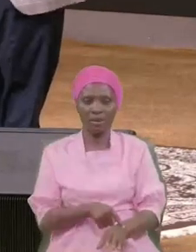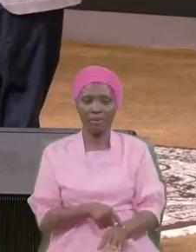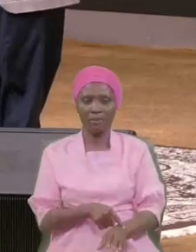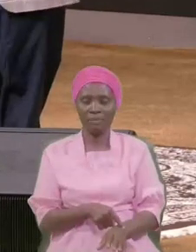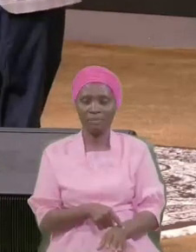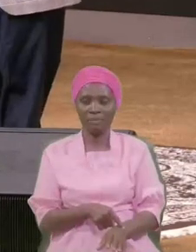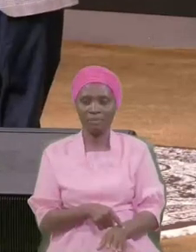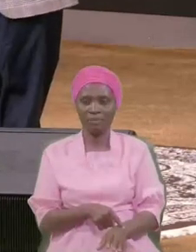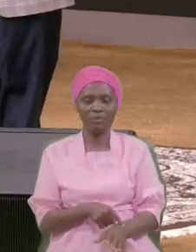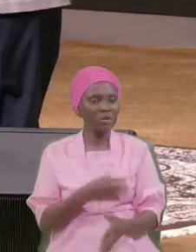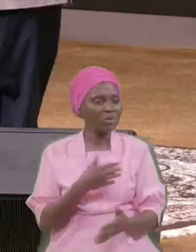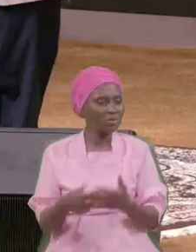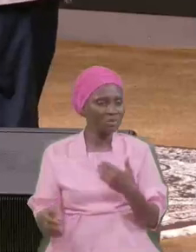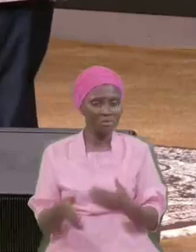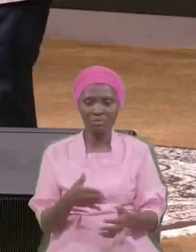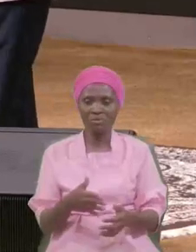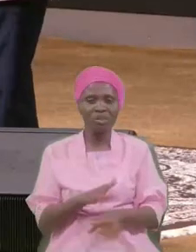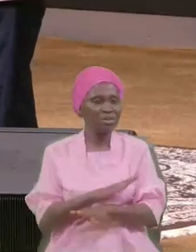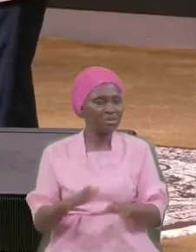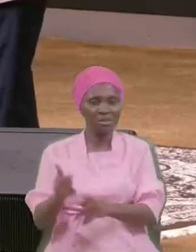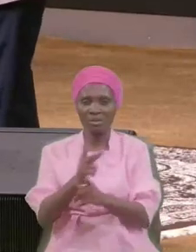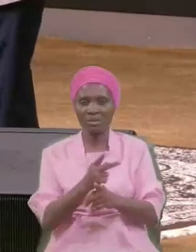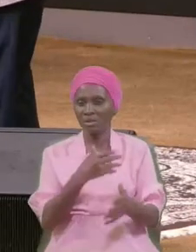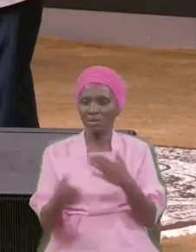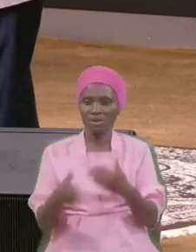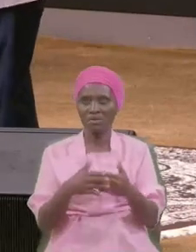Ils ne se dérangeaient pas du vent qui soufflait.